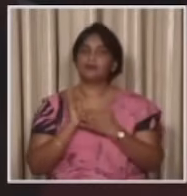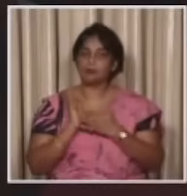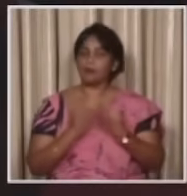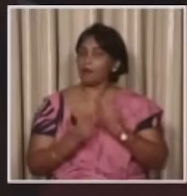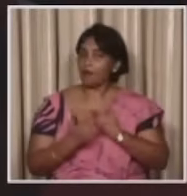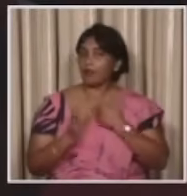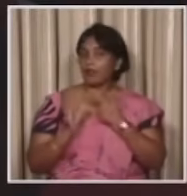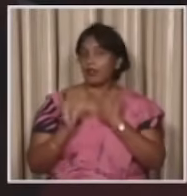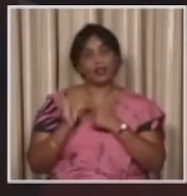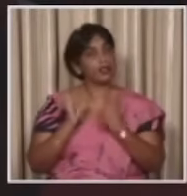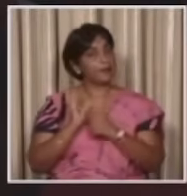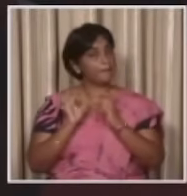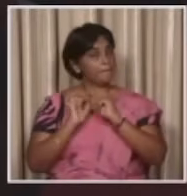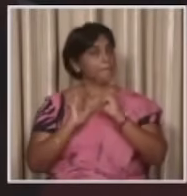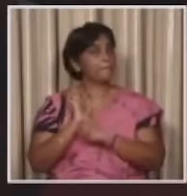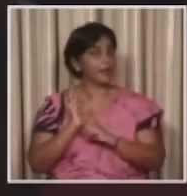තියෙන පනත